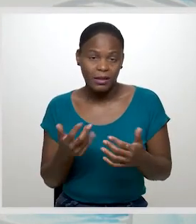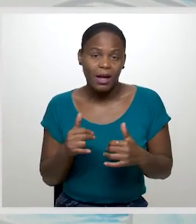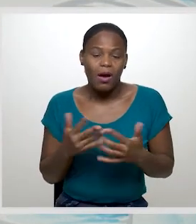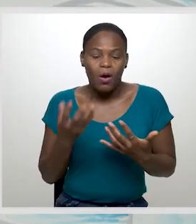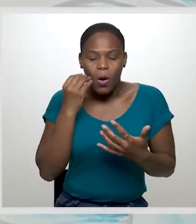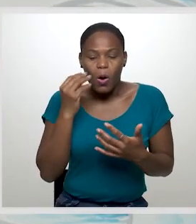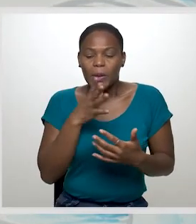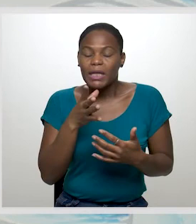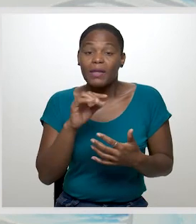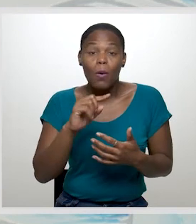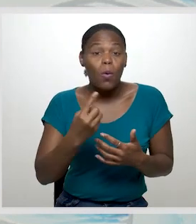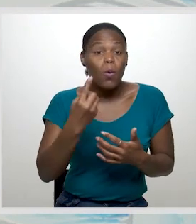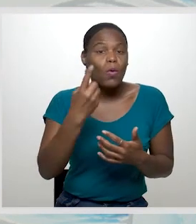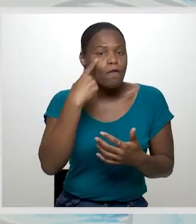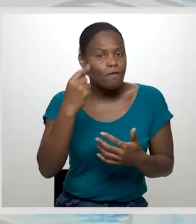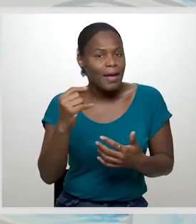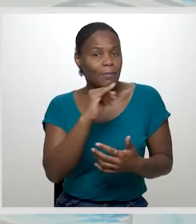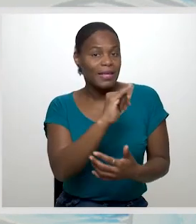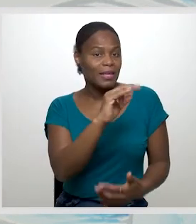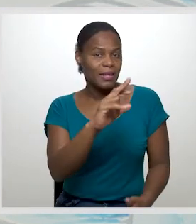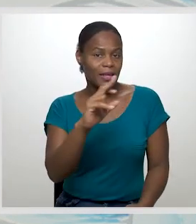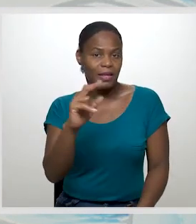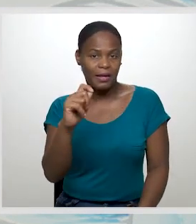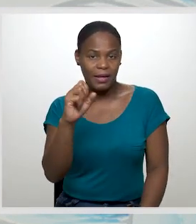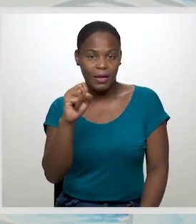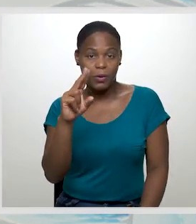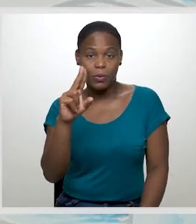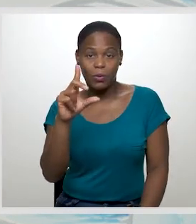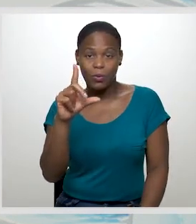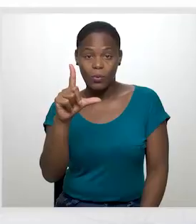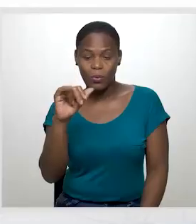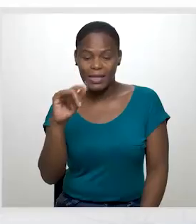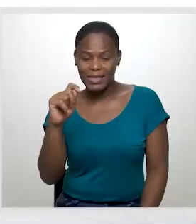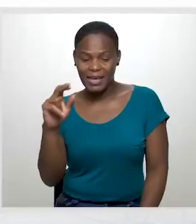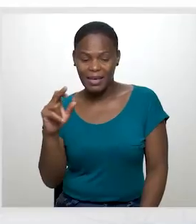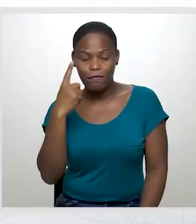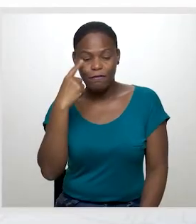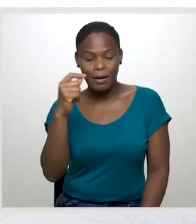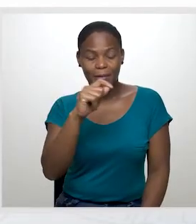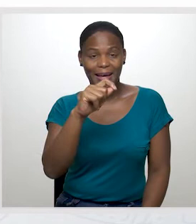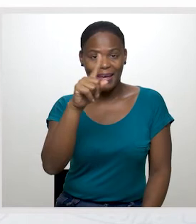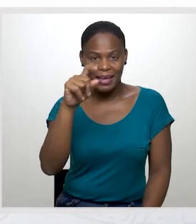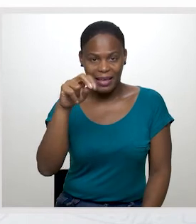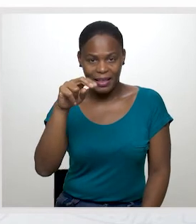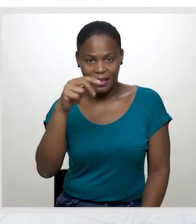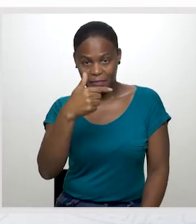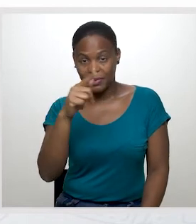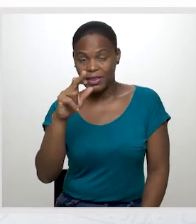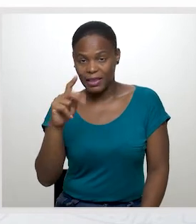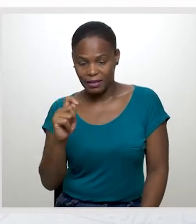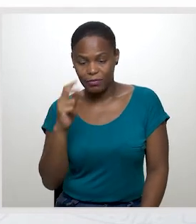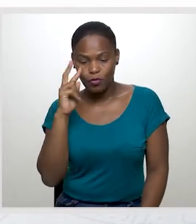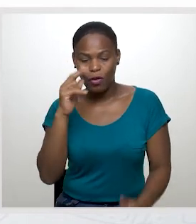l'avais dit, le seul verbe qui est irrégulier, c'est le verbe être. Et tu as la conjugaison du verbe